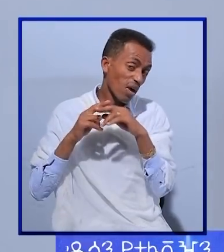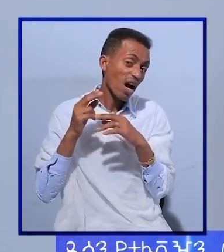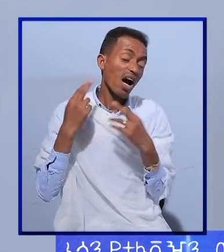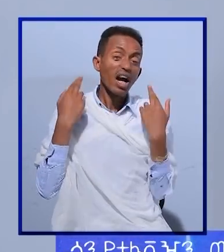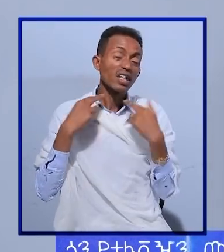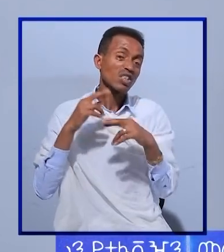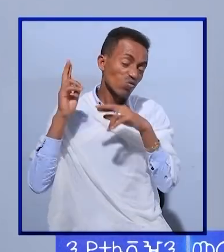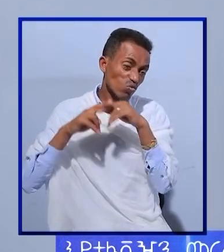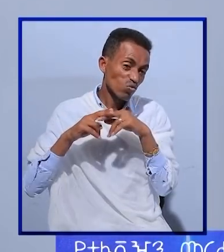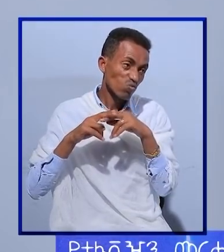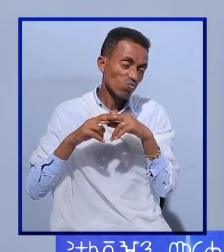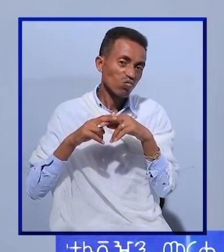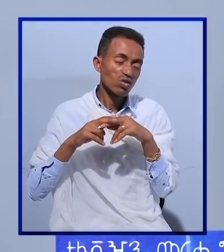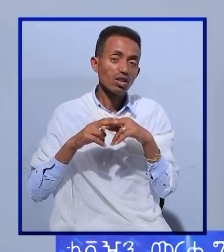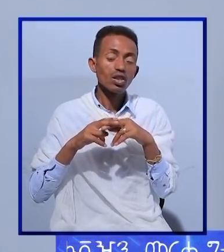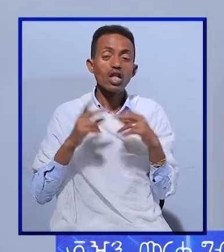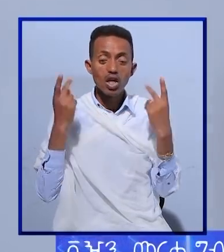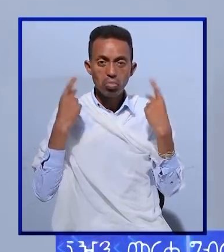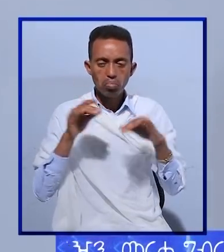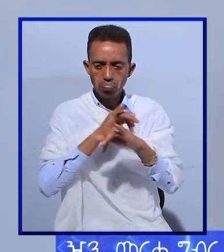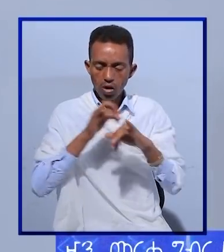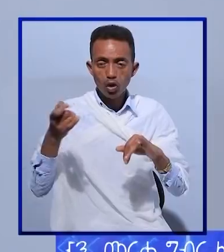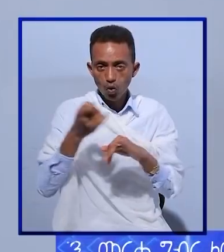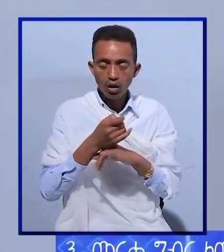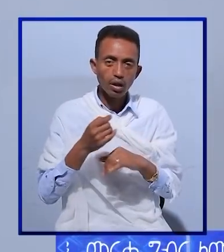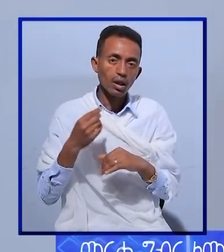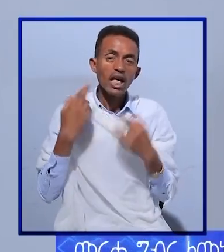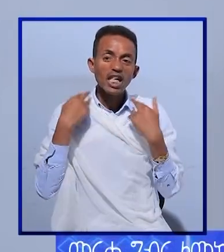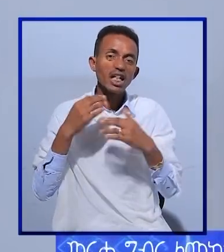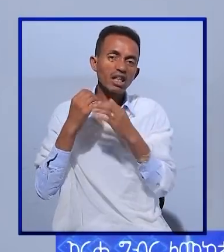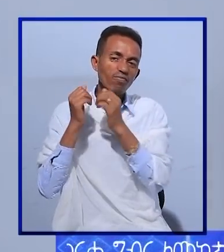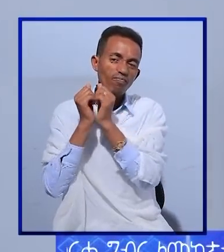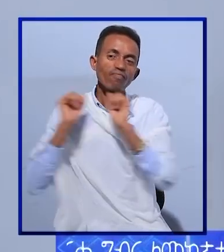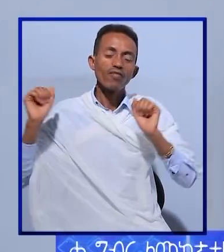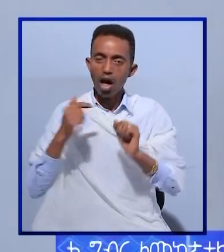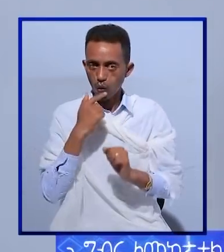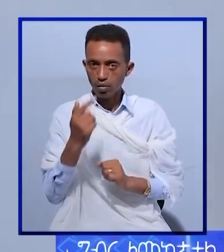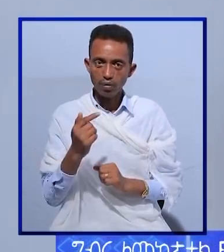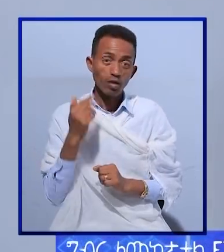ከምታደርጊ ከለር እንዲኖረው ወይም ዩኒፎርም እንድንሆን ክርሽን ፍቻሉኝ።